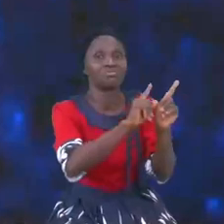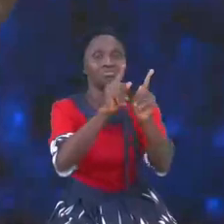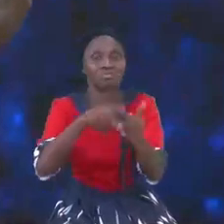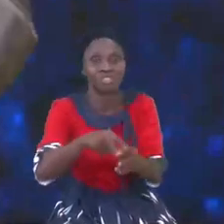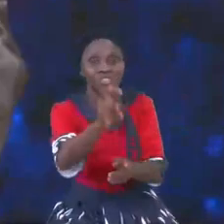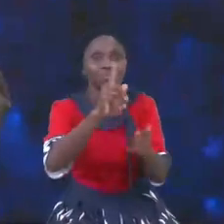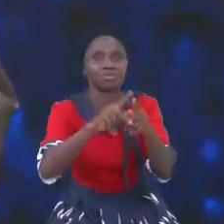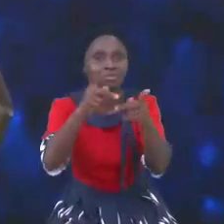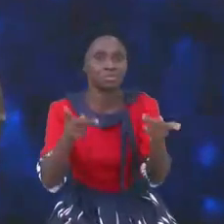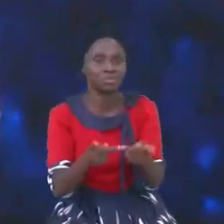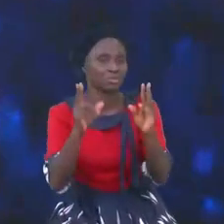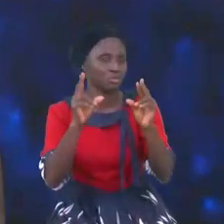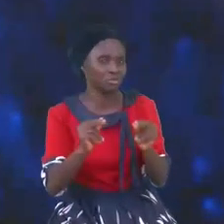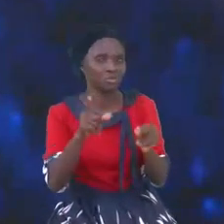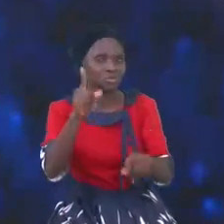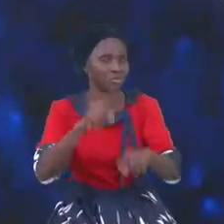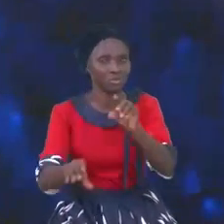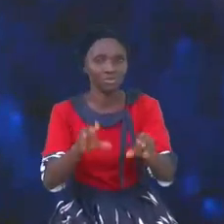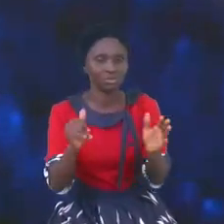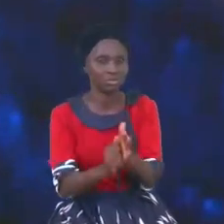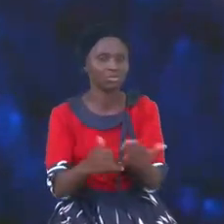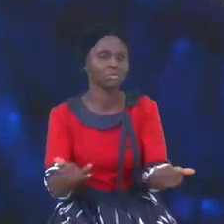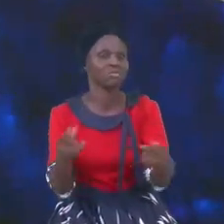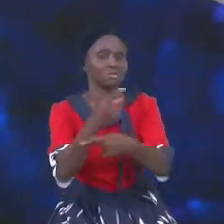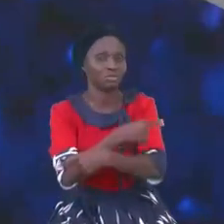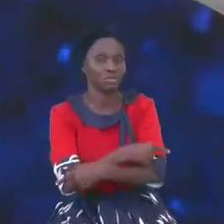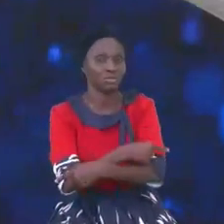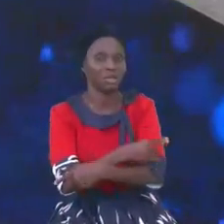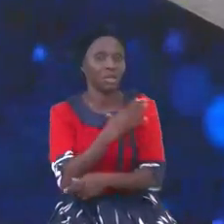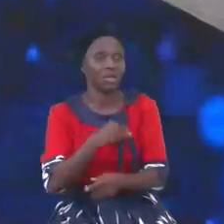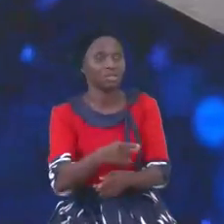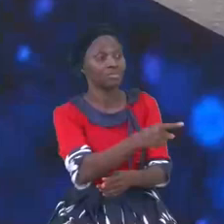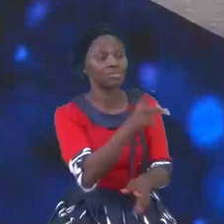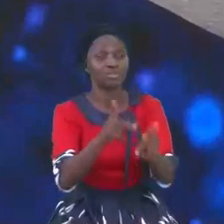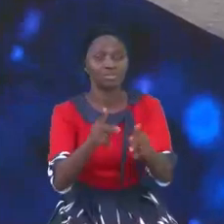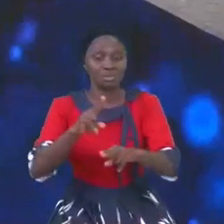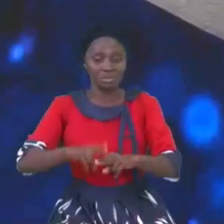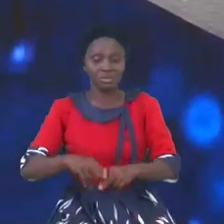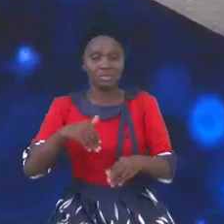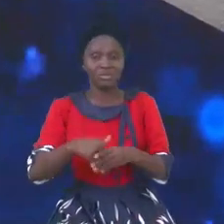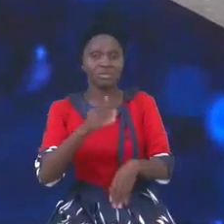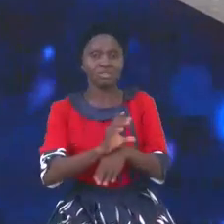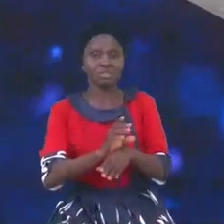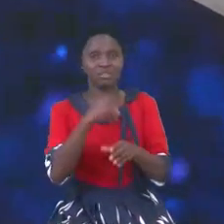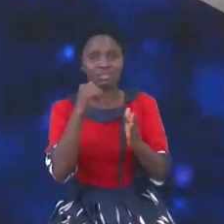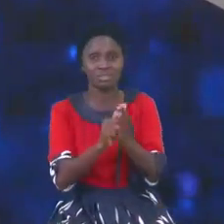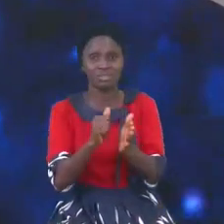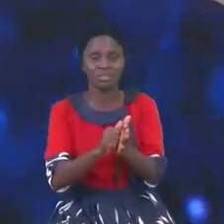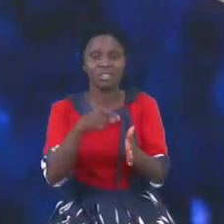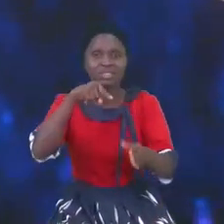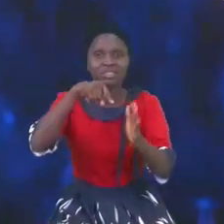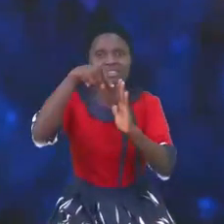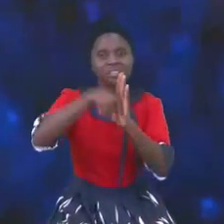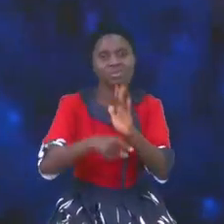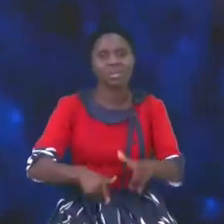a le média là, les gens qui s'asseyent dans l'église disant que qu'ils ont la vie profonde. Qu'est-ce que vous faites maintenant?